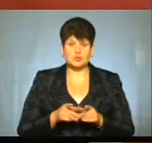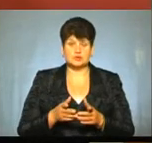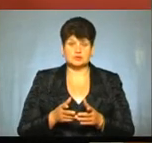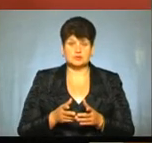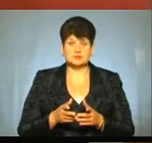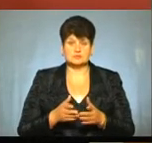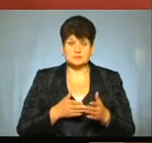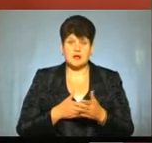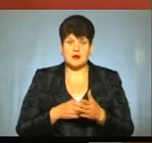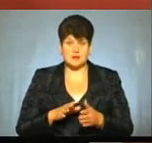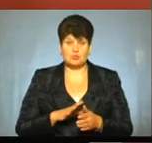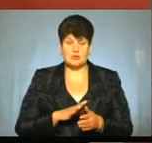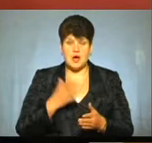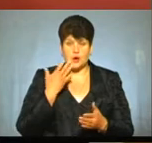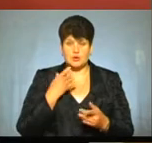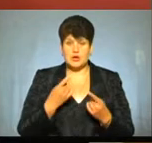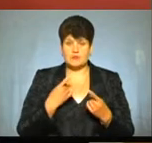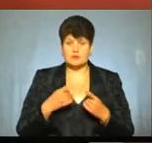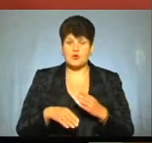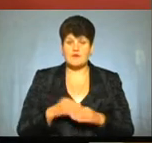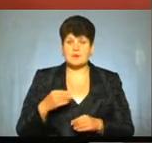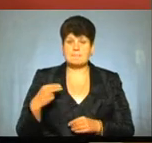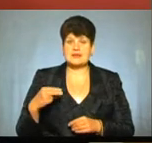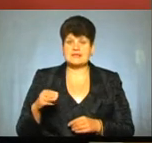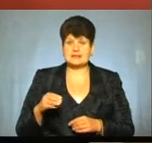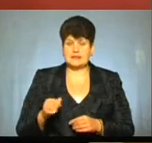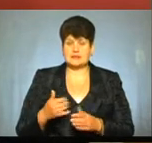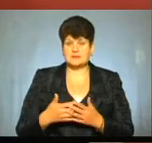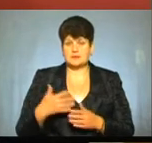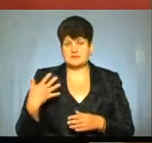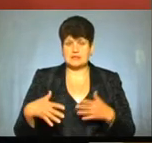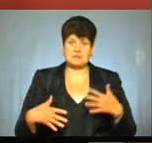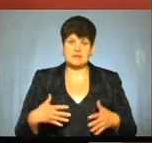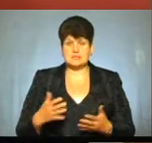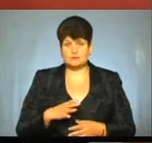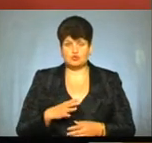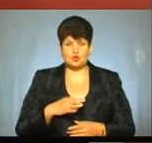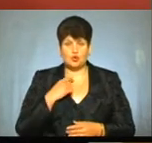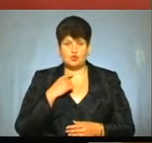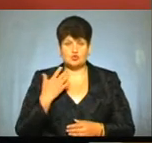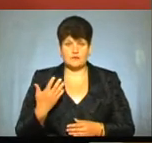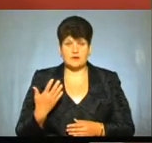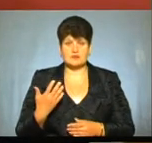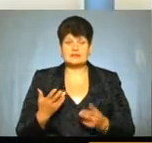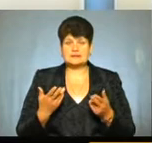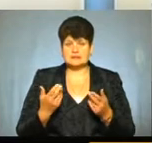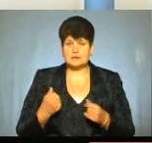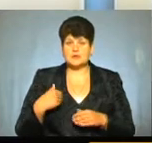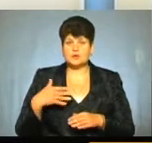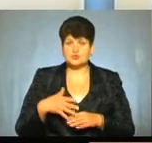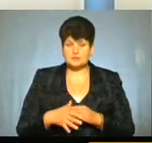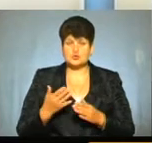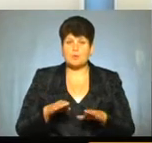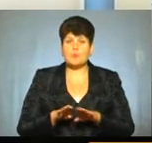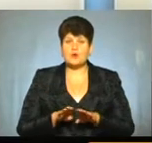також десь на грані практично була, коли говорити про вибори президента, і майже 50 на 50 було голосування. Ну так, але ми розуміємо,